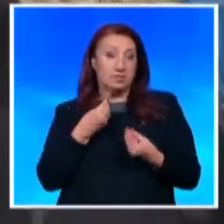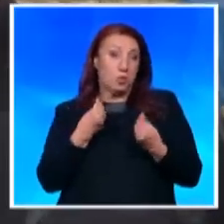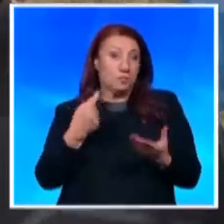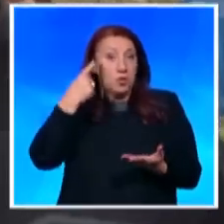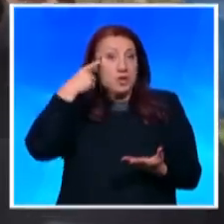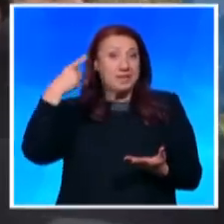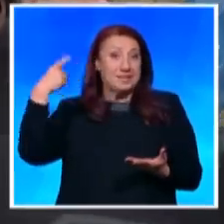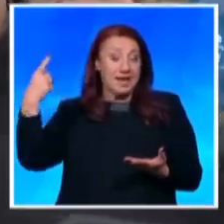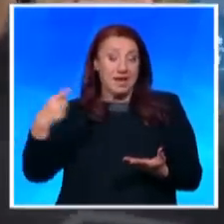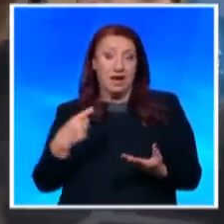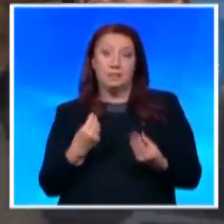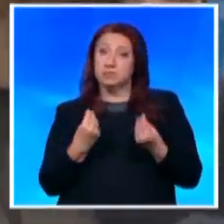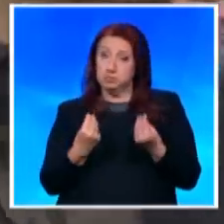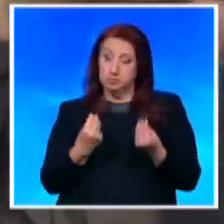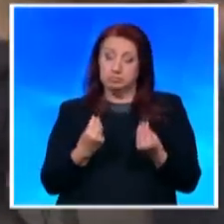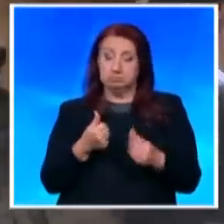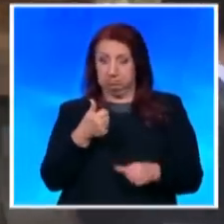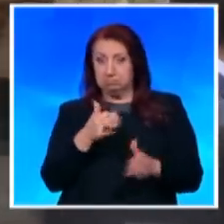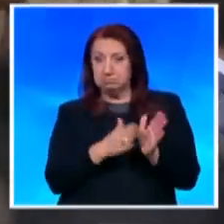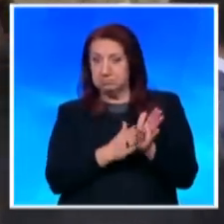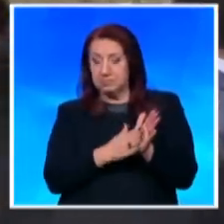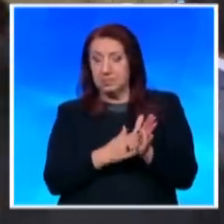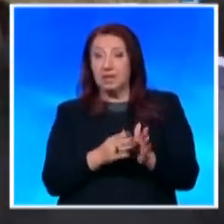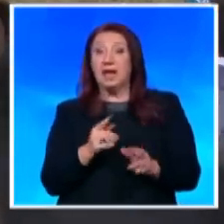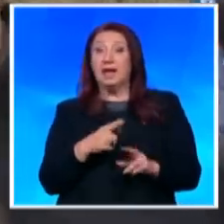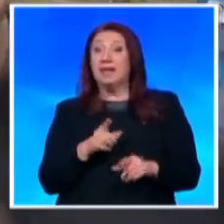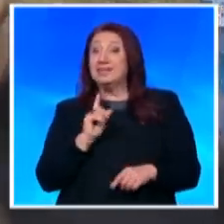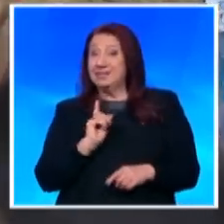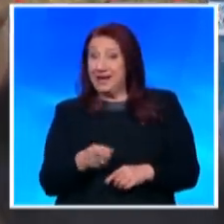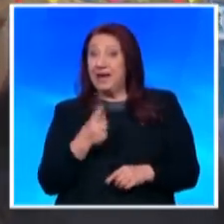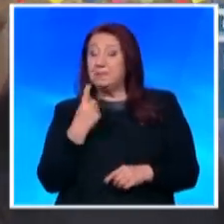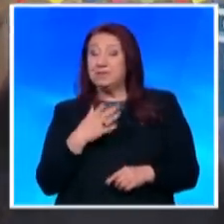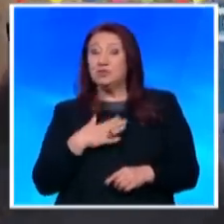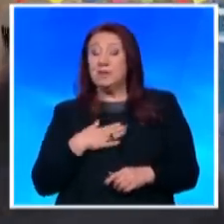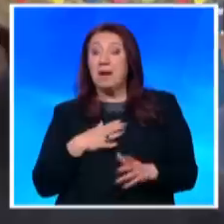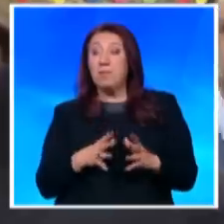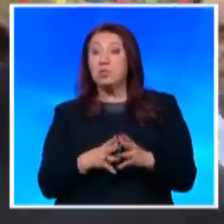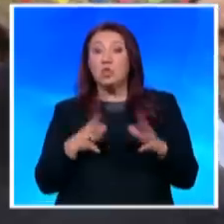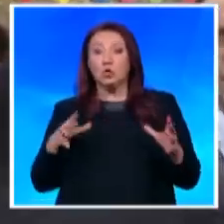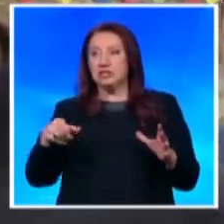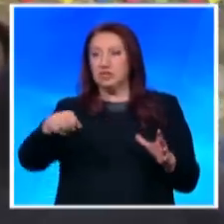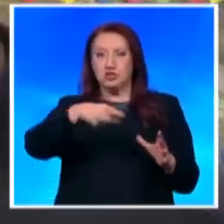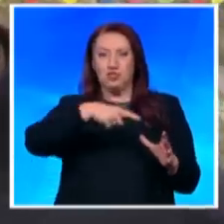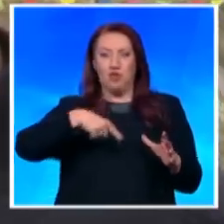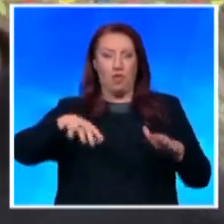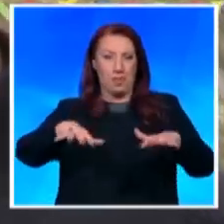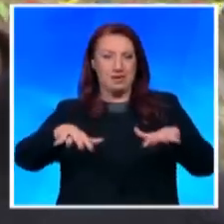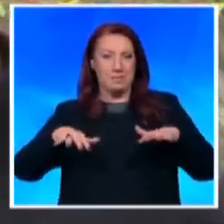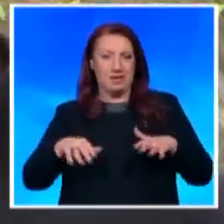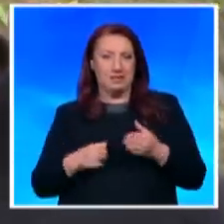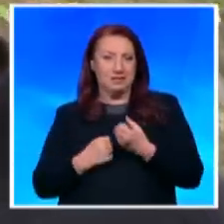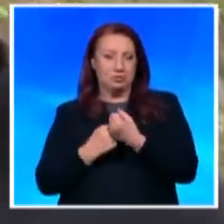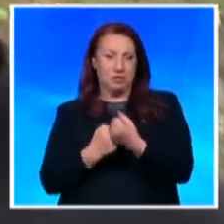добра, но нека първо да има обикновено мнозинство, за да има правителство. Това е най-важно. За да има парламент, който да може да